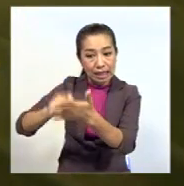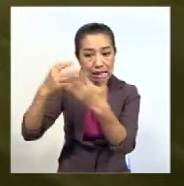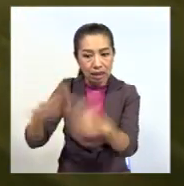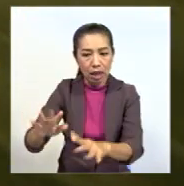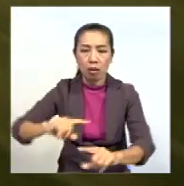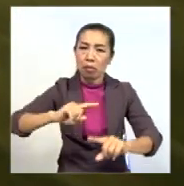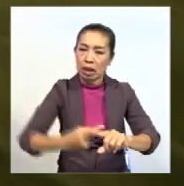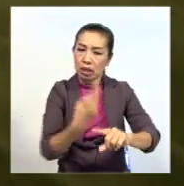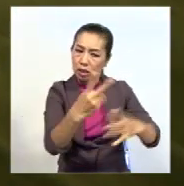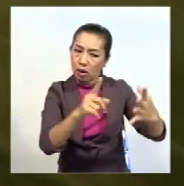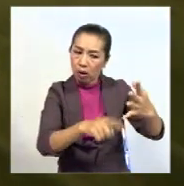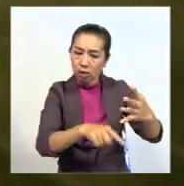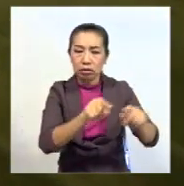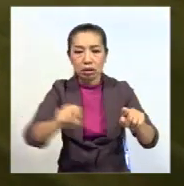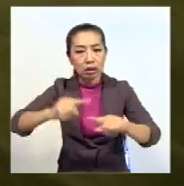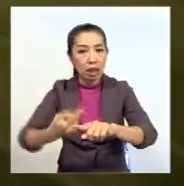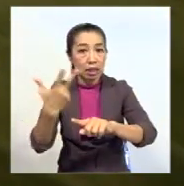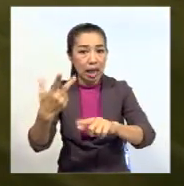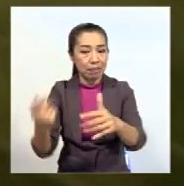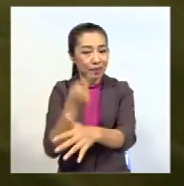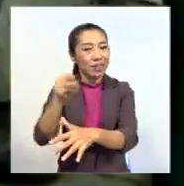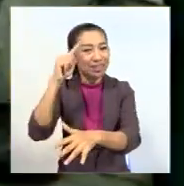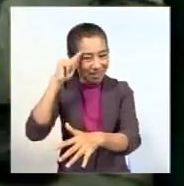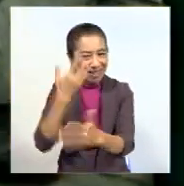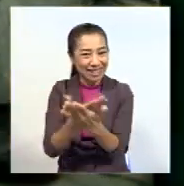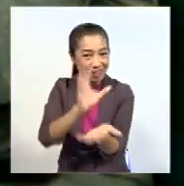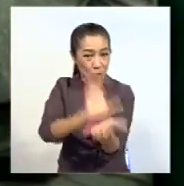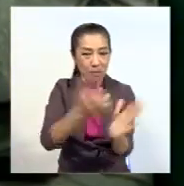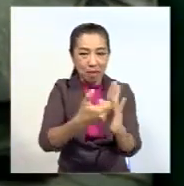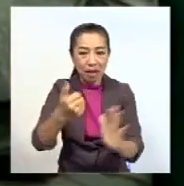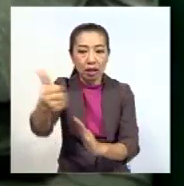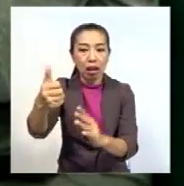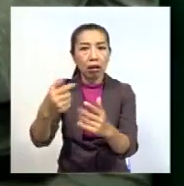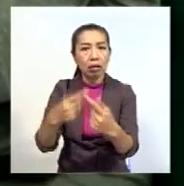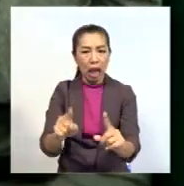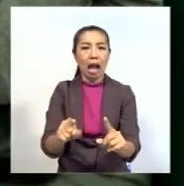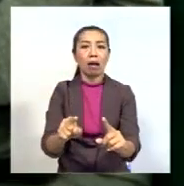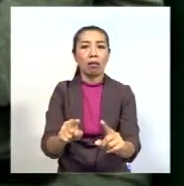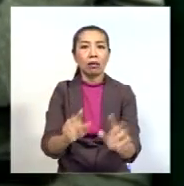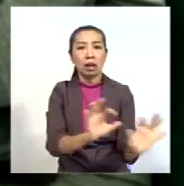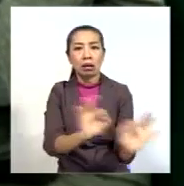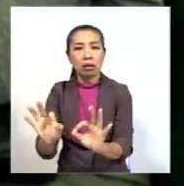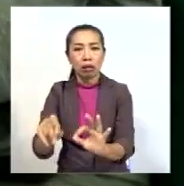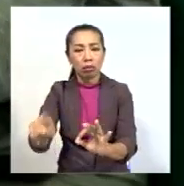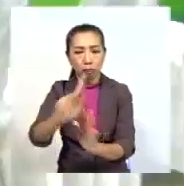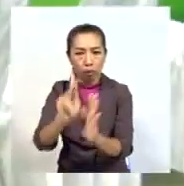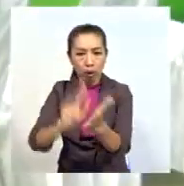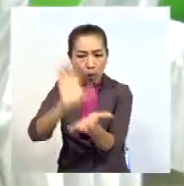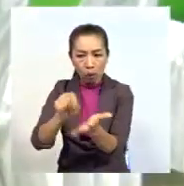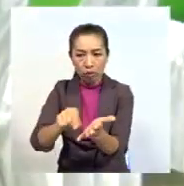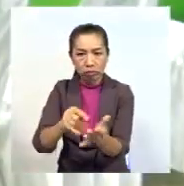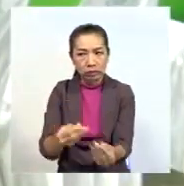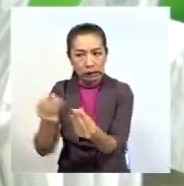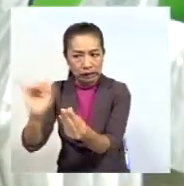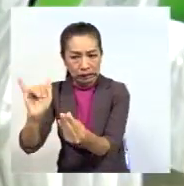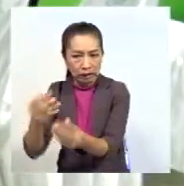พันธ์ถึงต้นเดือนมีนาคมแต่ก็มีคำถามว่าอ้าวแล้วถ้าเกิดว่ามีการส่งให้ศาลรัฐธรรมนูญวินิจฉัย